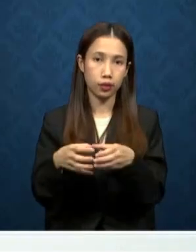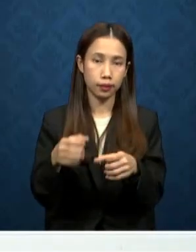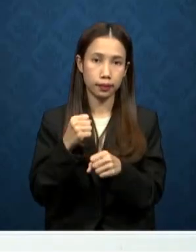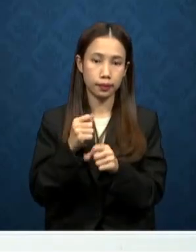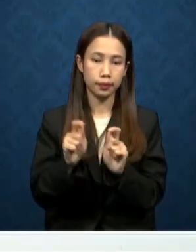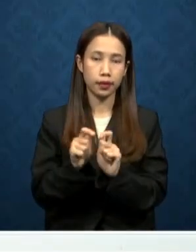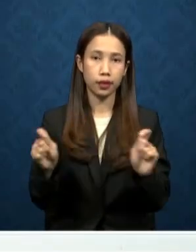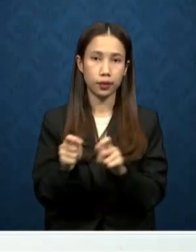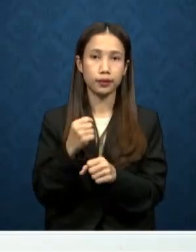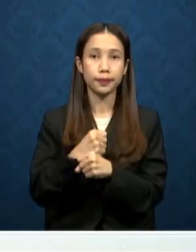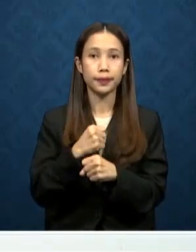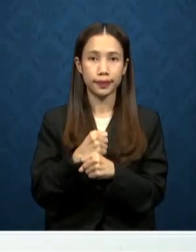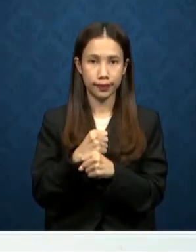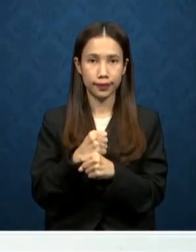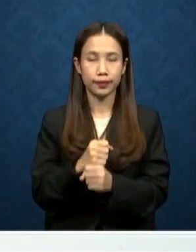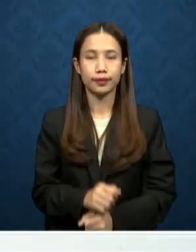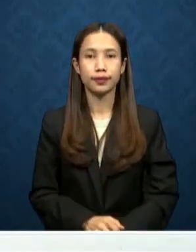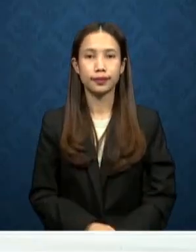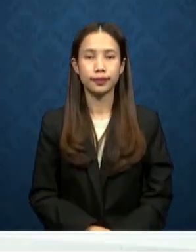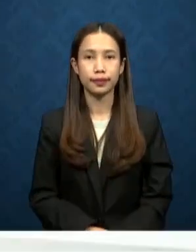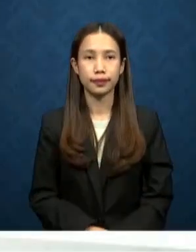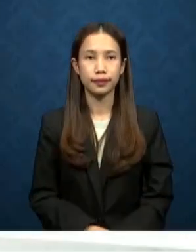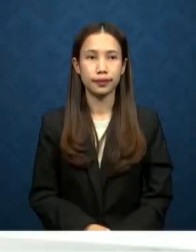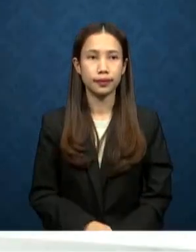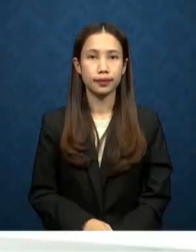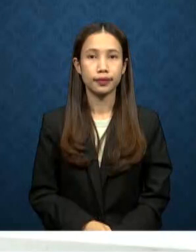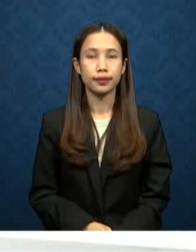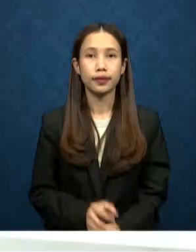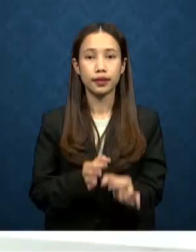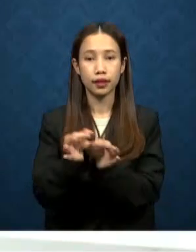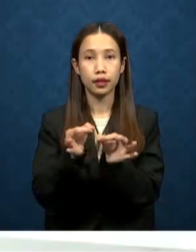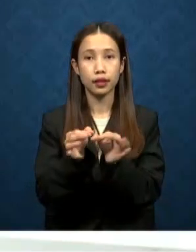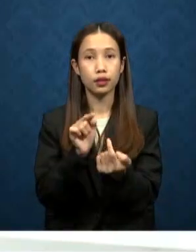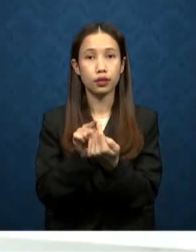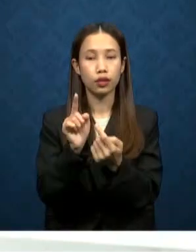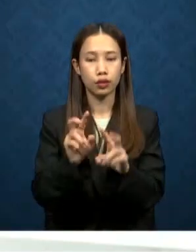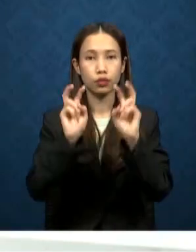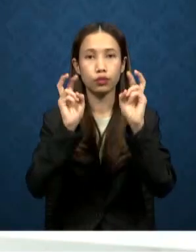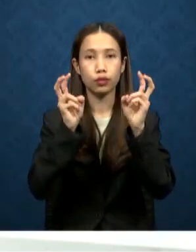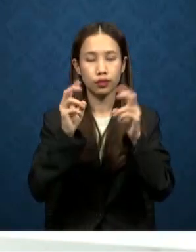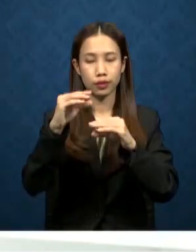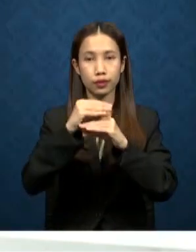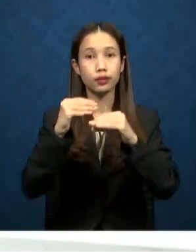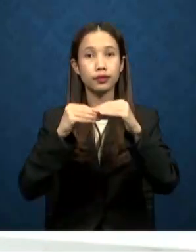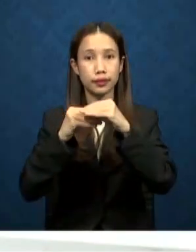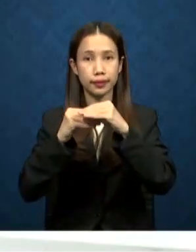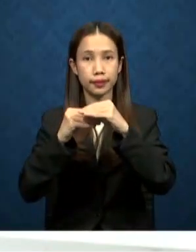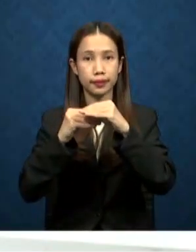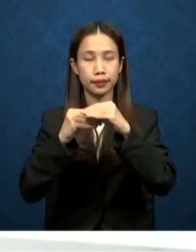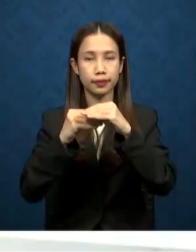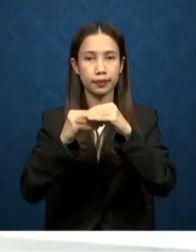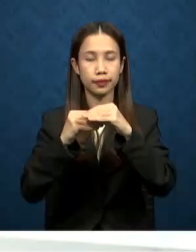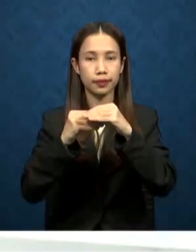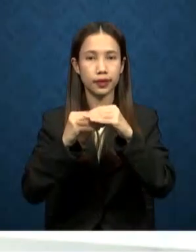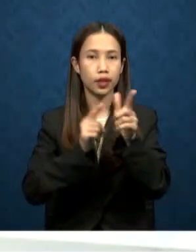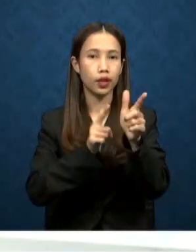อนุกรรมาธิการนะครับขออนุญาตชี้แจงในประเด็นของเรื่องโครงการของเลยชี